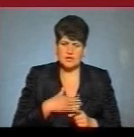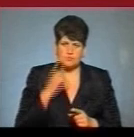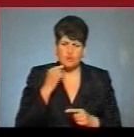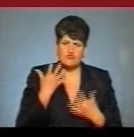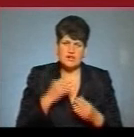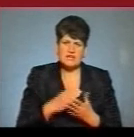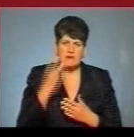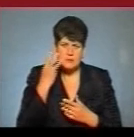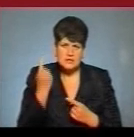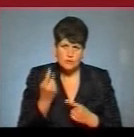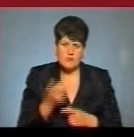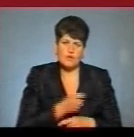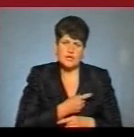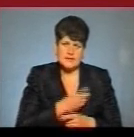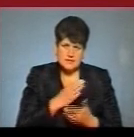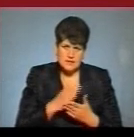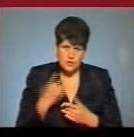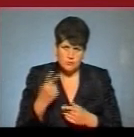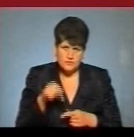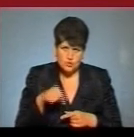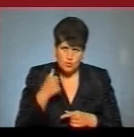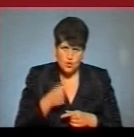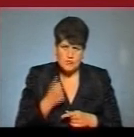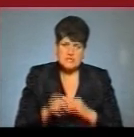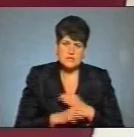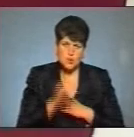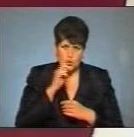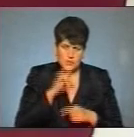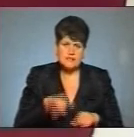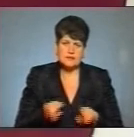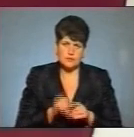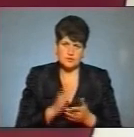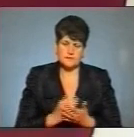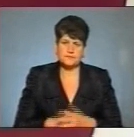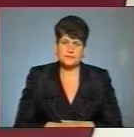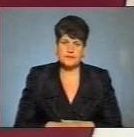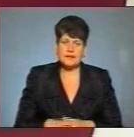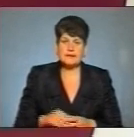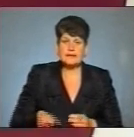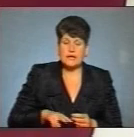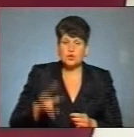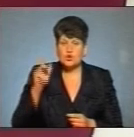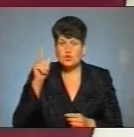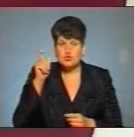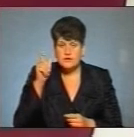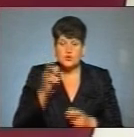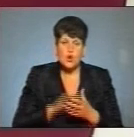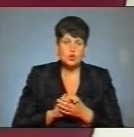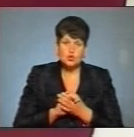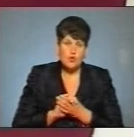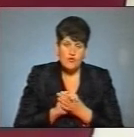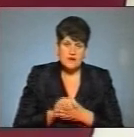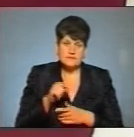випадки, в Одеській випадки цього року і на сході України теж. Директор Чортківського товариства «Агрополіс», який є